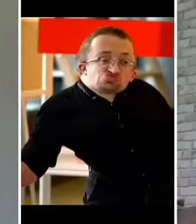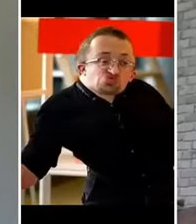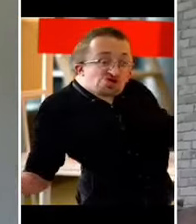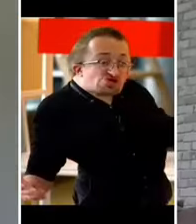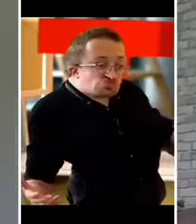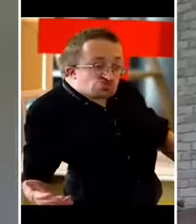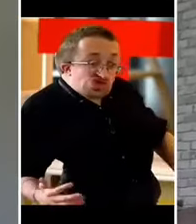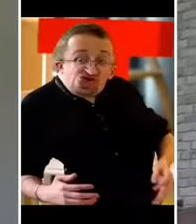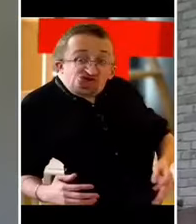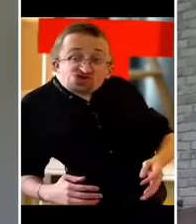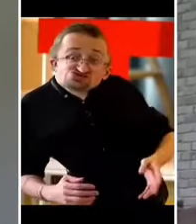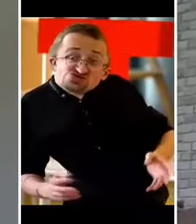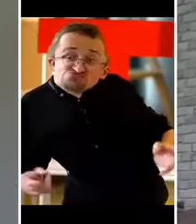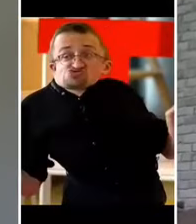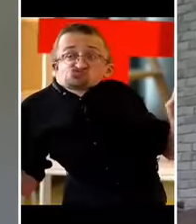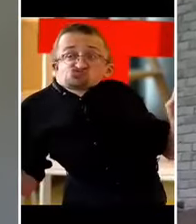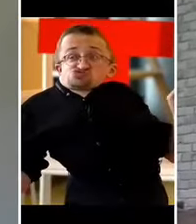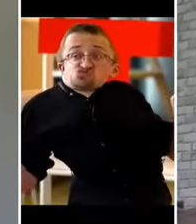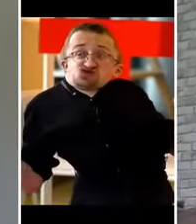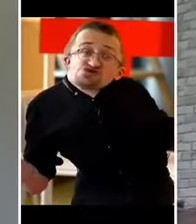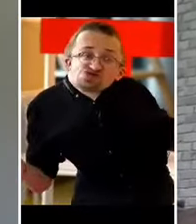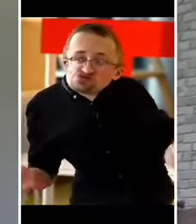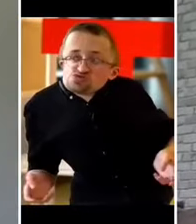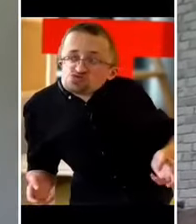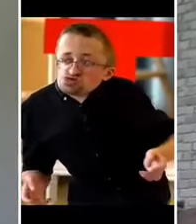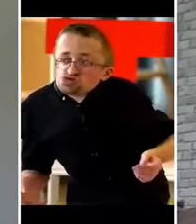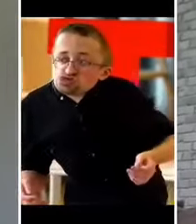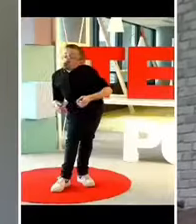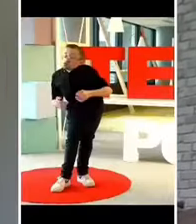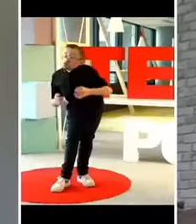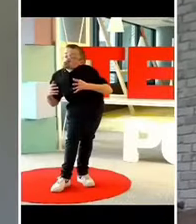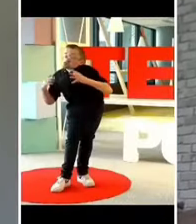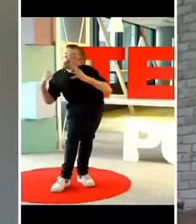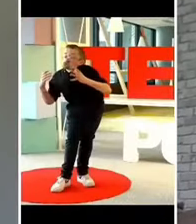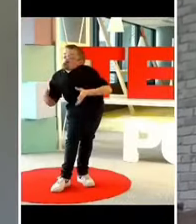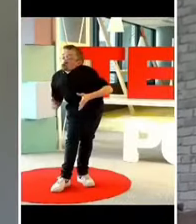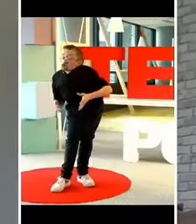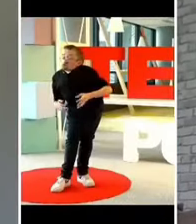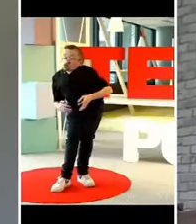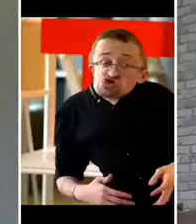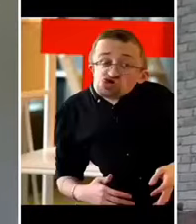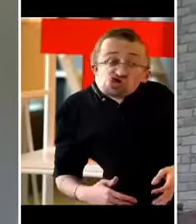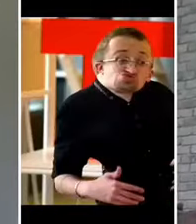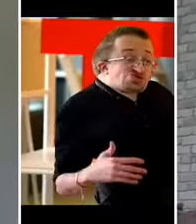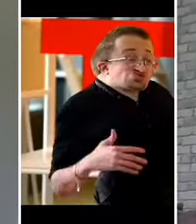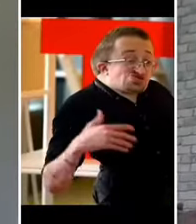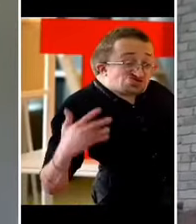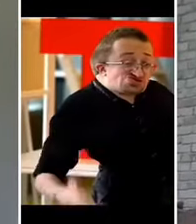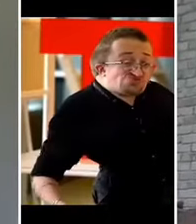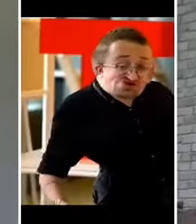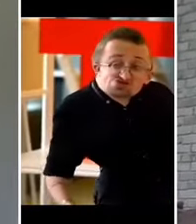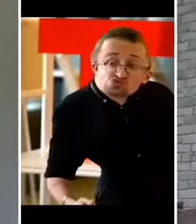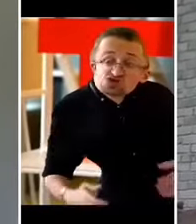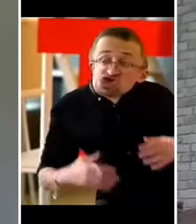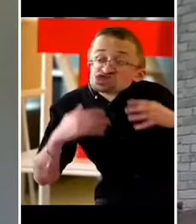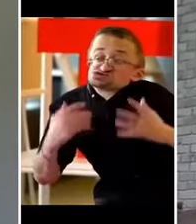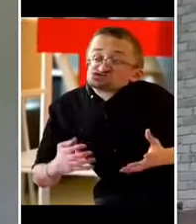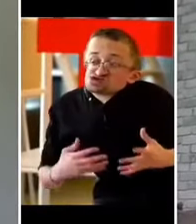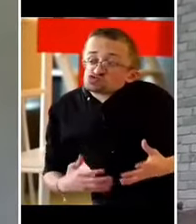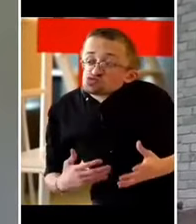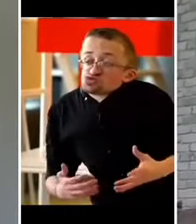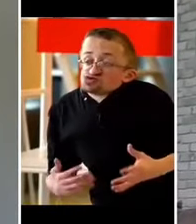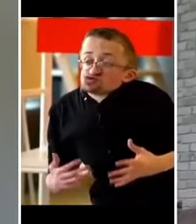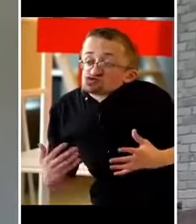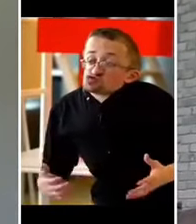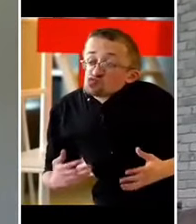les choses ne vont pas comme je veux, c'est parce que je suis handicapé. Non. Et enfin, je suis fier de faire ce métier si passionnant, qui